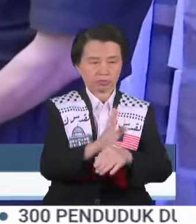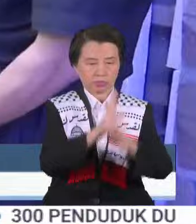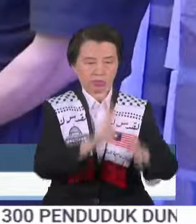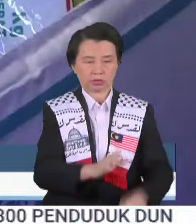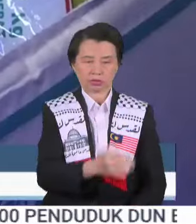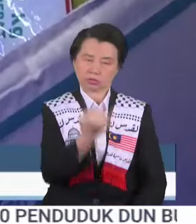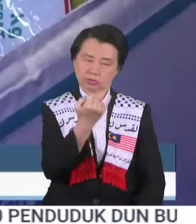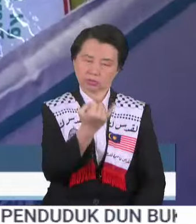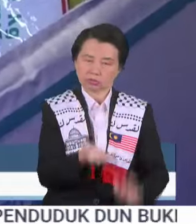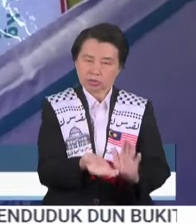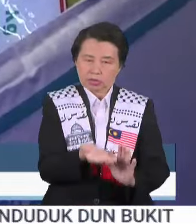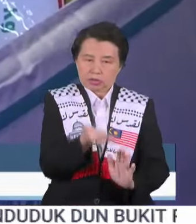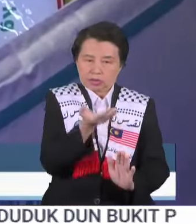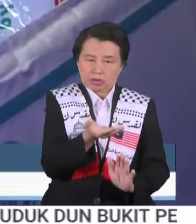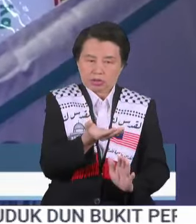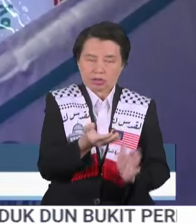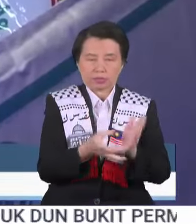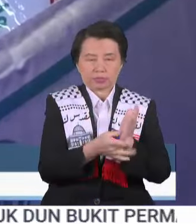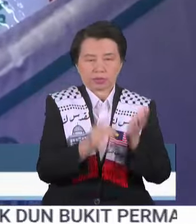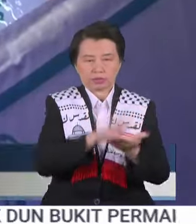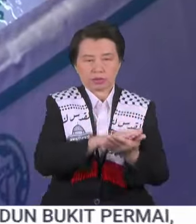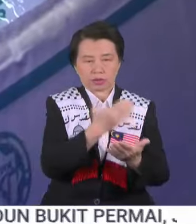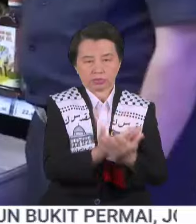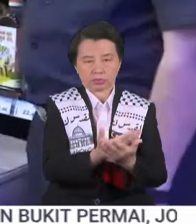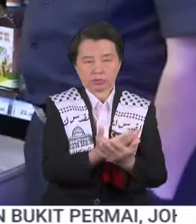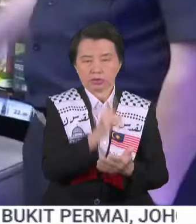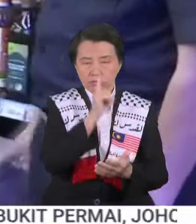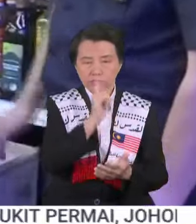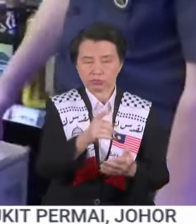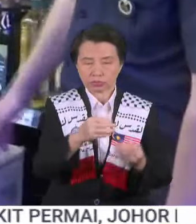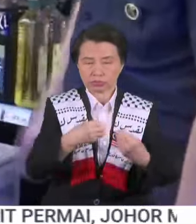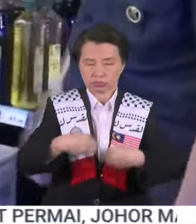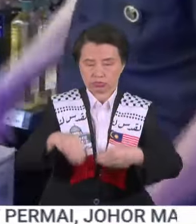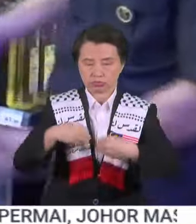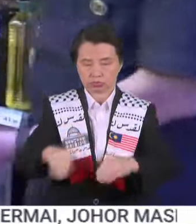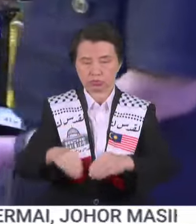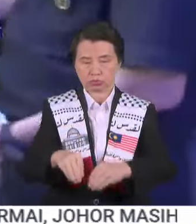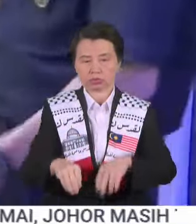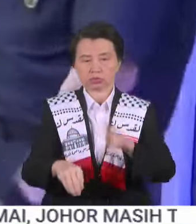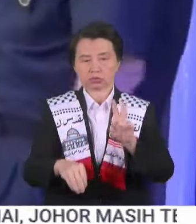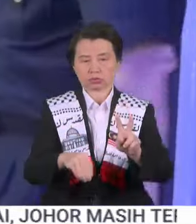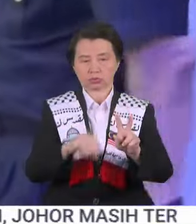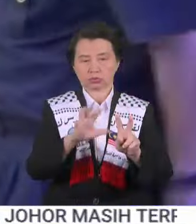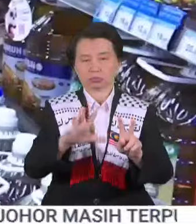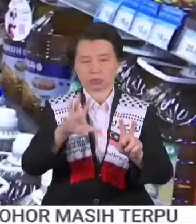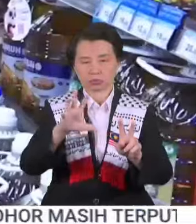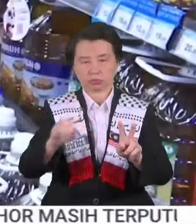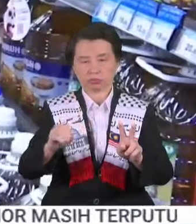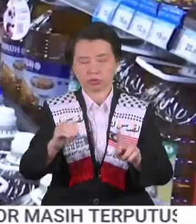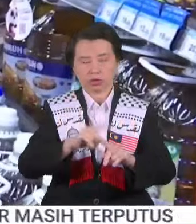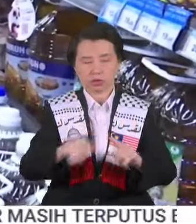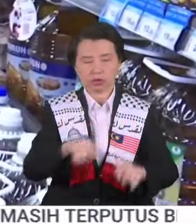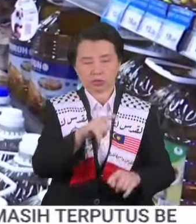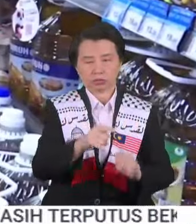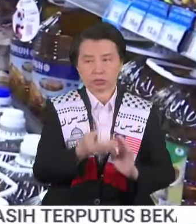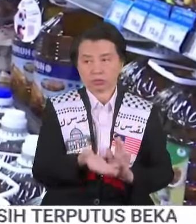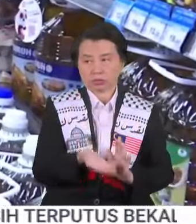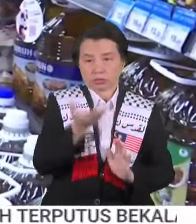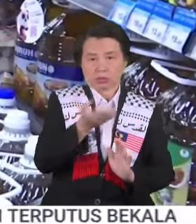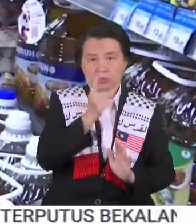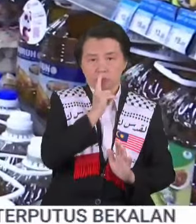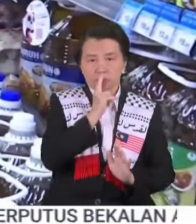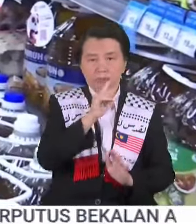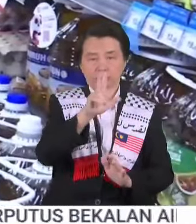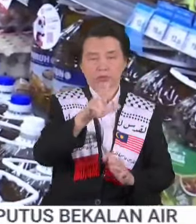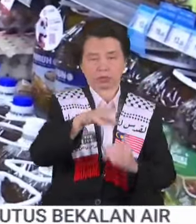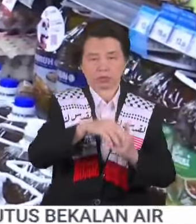menaikkan harga barang kawalan seperti minyak masak yang sepatutnya dijual dengan harga RM2.50 tetapi dinaikkan kepada